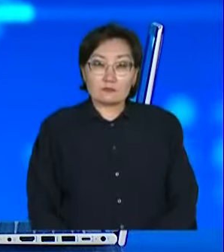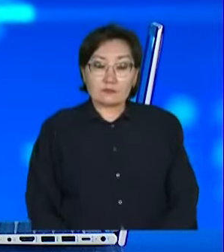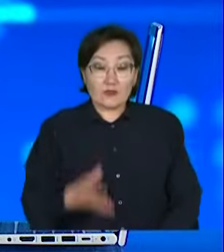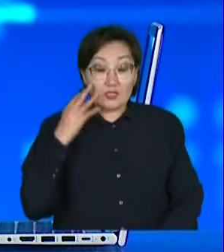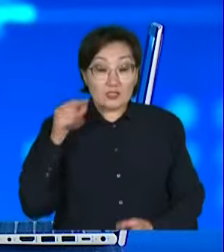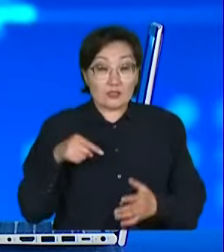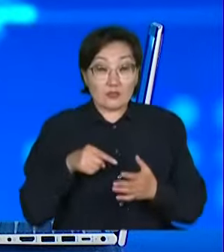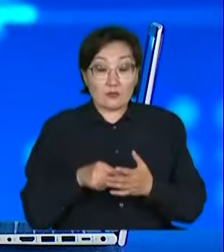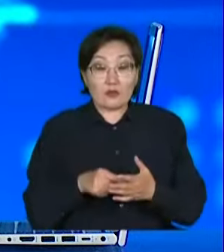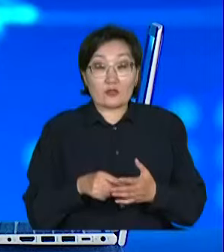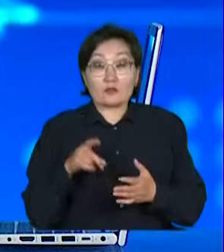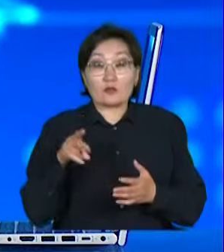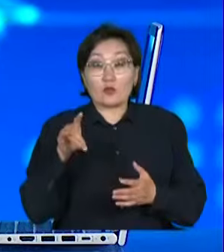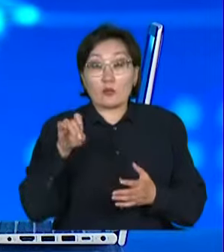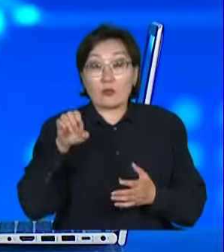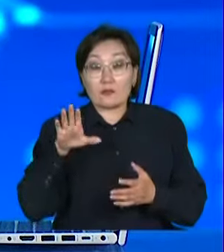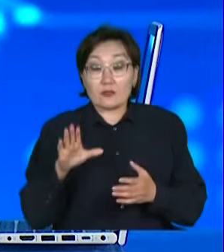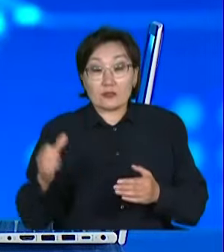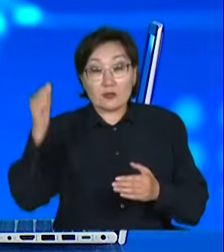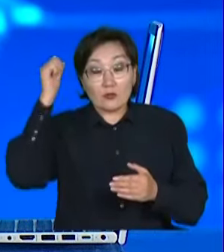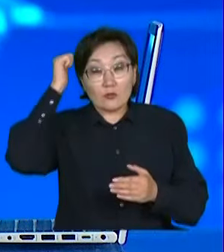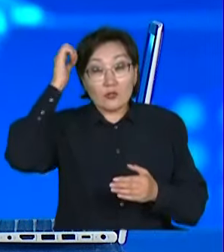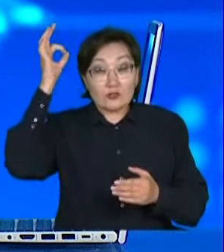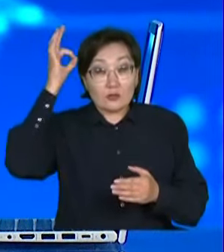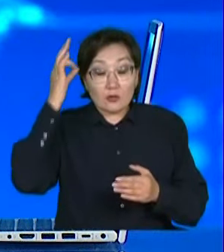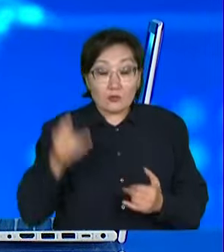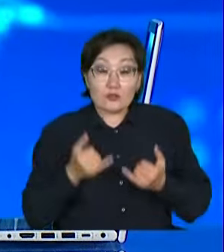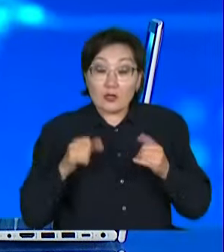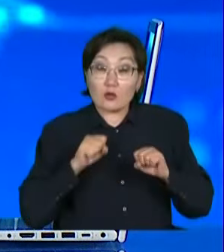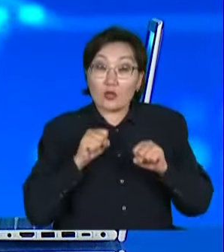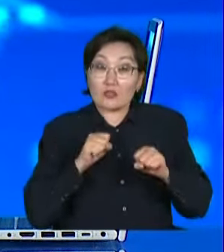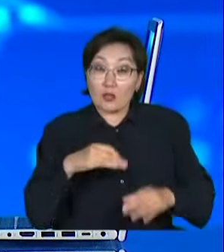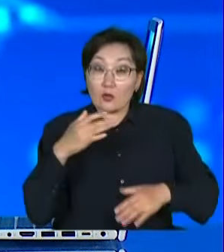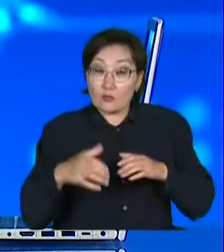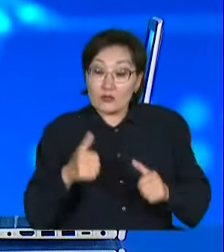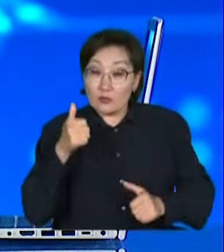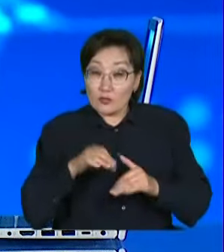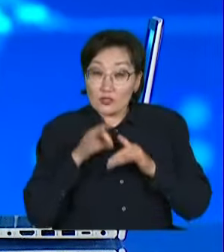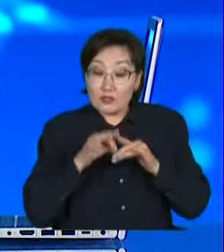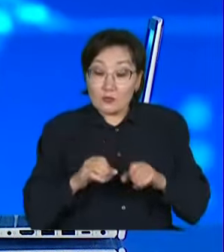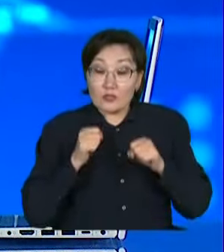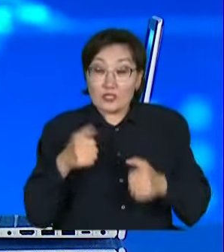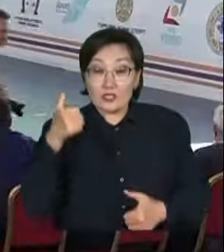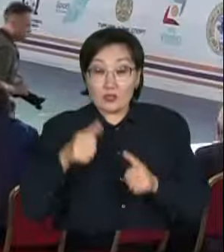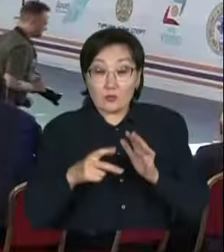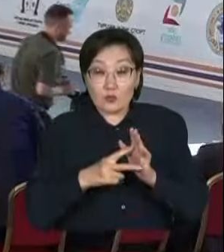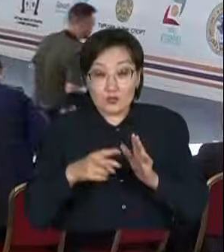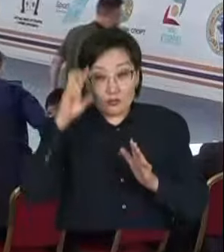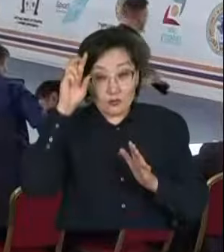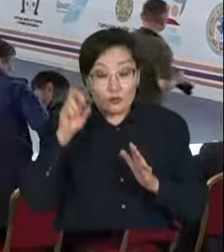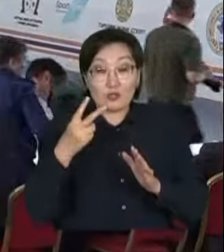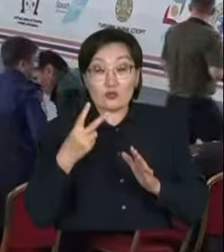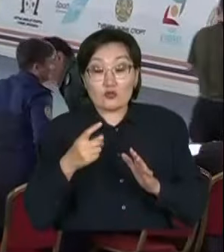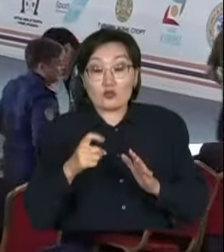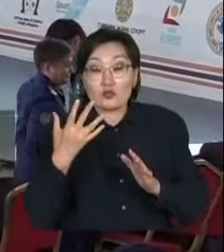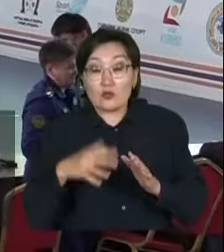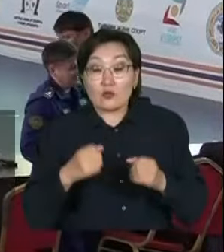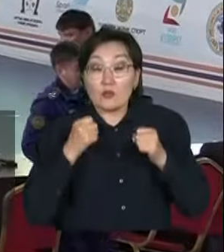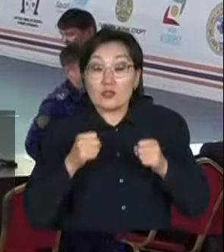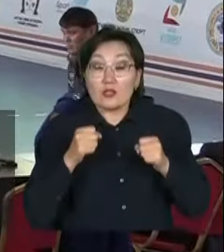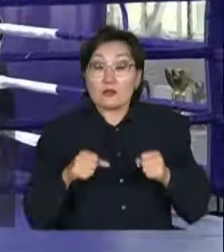Алматыда Сағадат Нұрмағамбетовті еске алуға арналған бокстан халықаралық турнир өтті. Спорттық додада жеті мемлекеттен 150 былғары қолғап